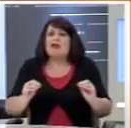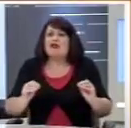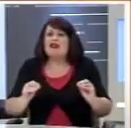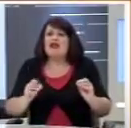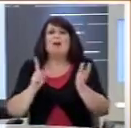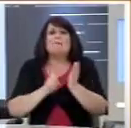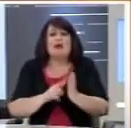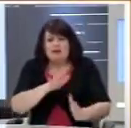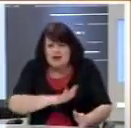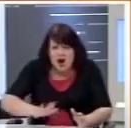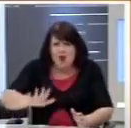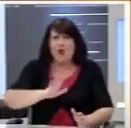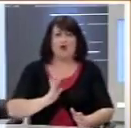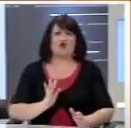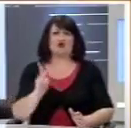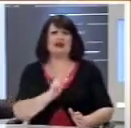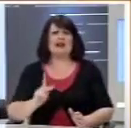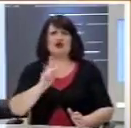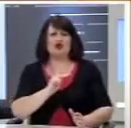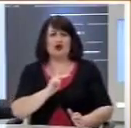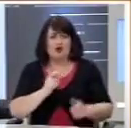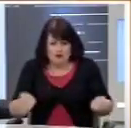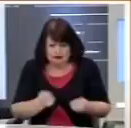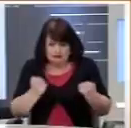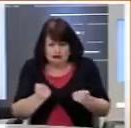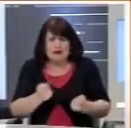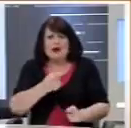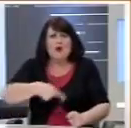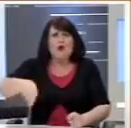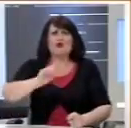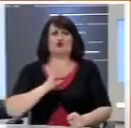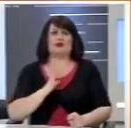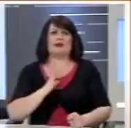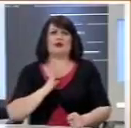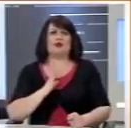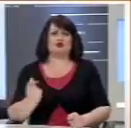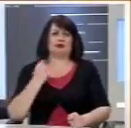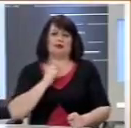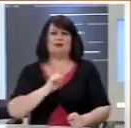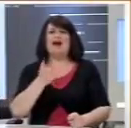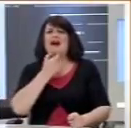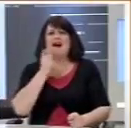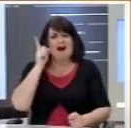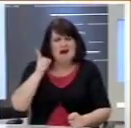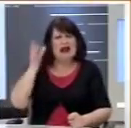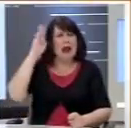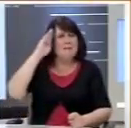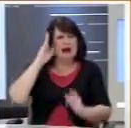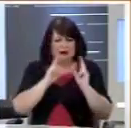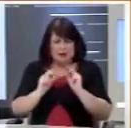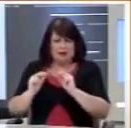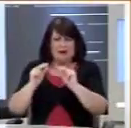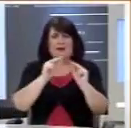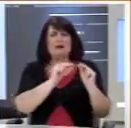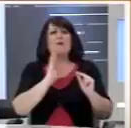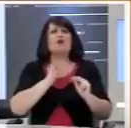ένα συλλογικό κοινωνικό εγχείρημα και χάνεται αυτό. Και συζητάει ολόκληρες κοινωνίες στη Βρετανία και στην Αμερική για πώς